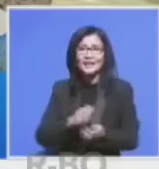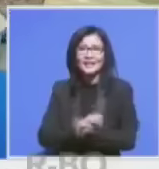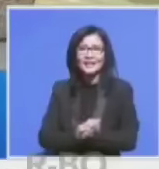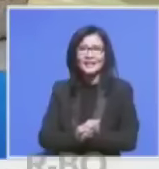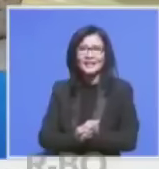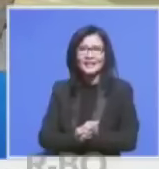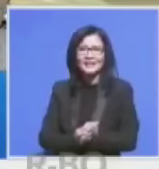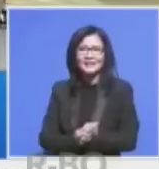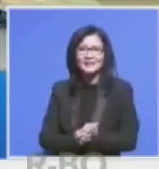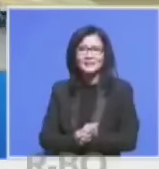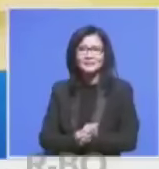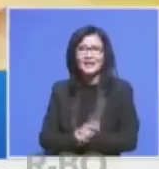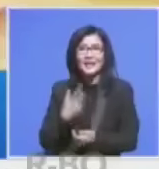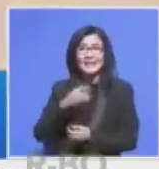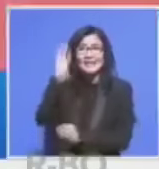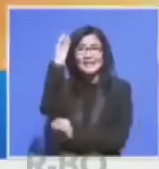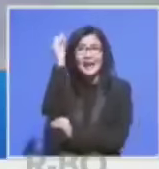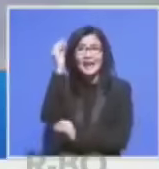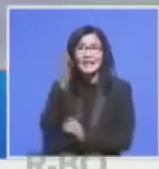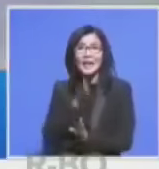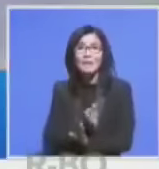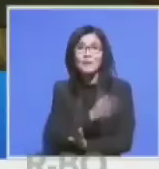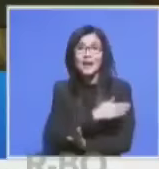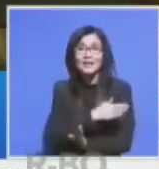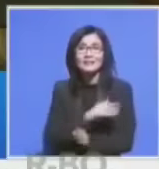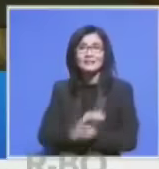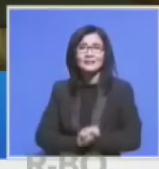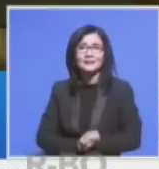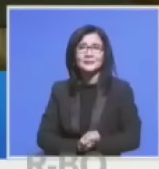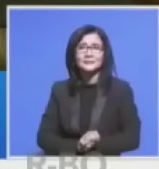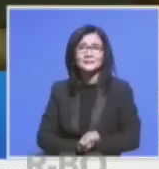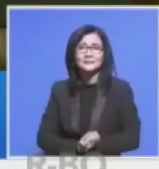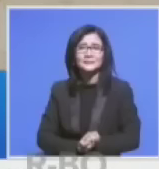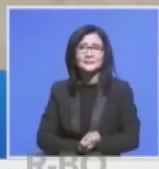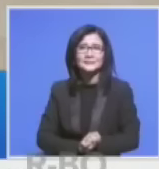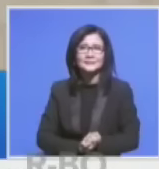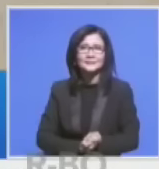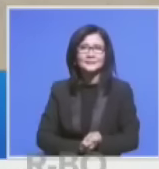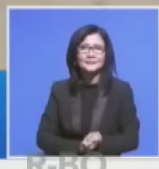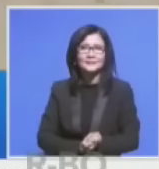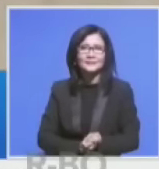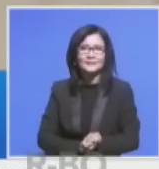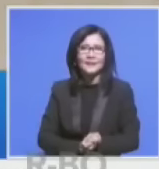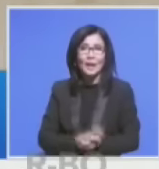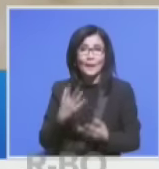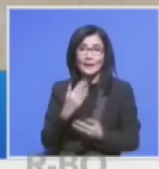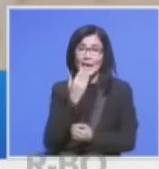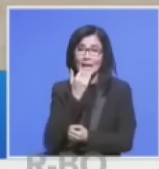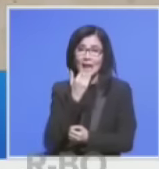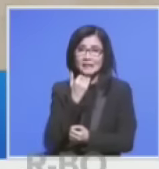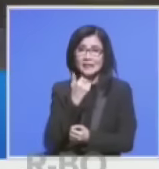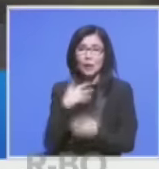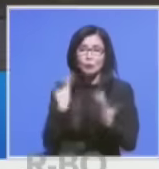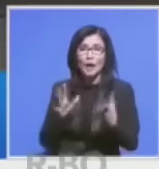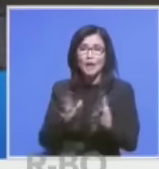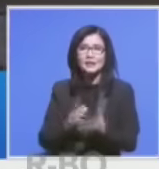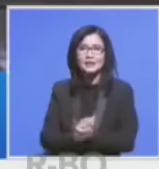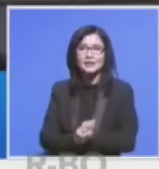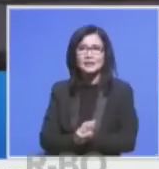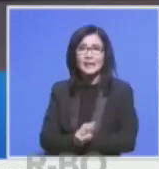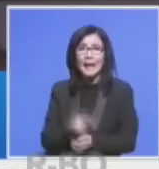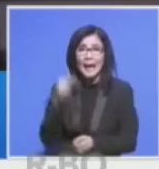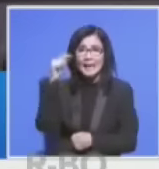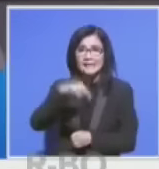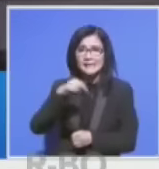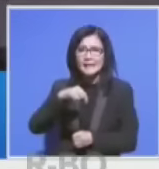di kawasan Duri Kepa, Jakarta Barat. kalau nasi uduknya sih udah jadi ya. Sekarang